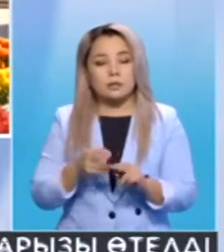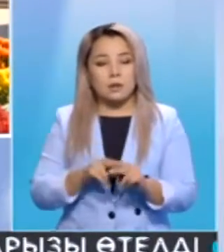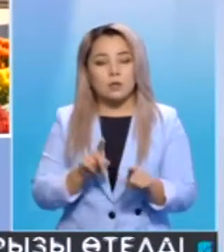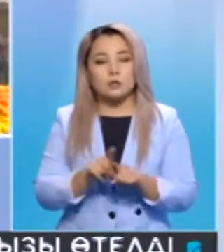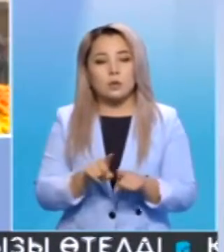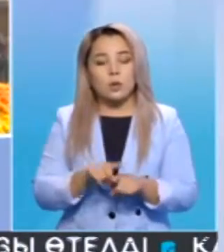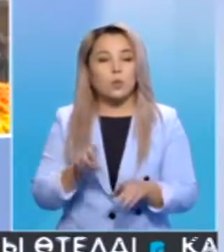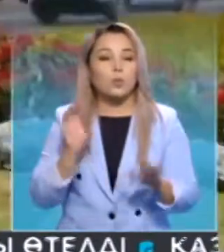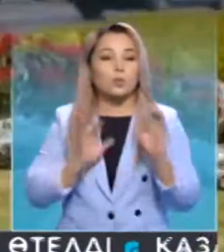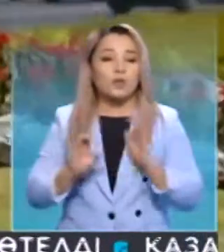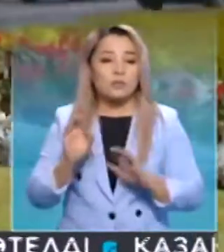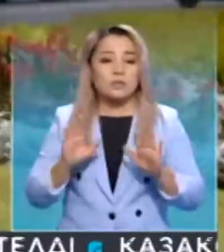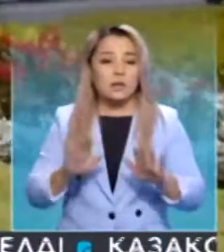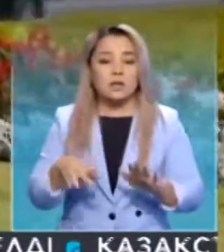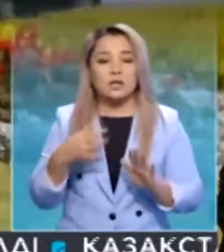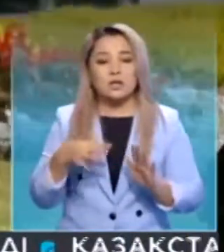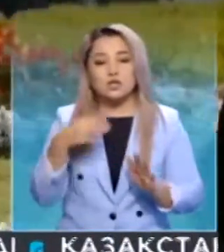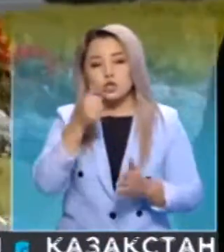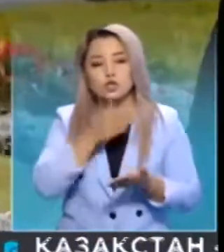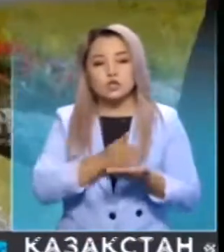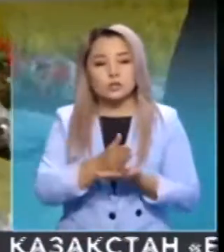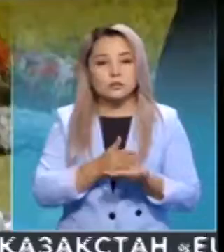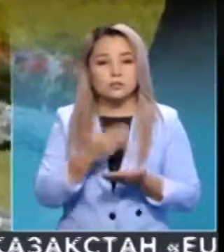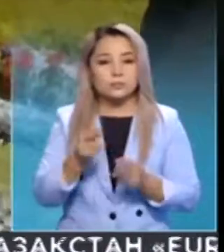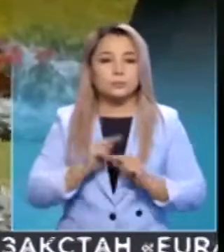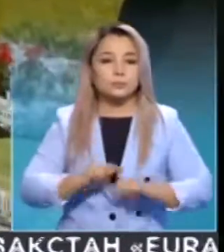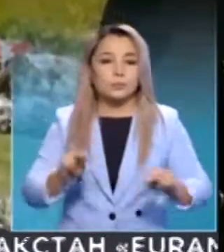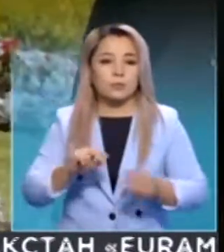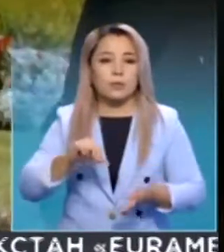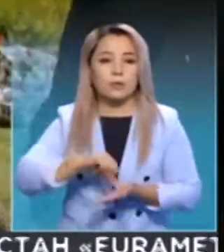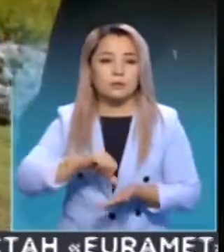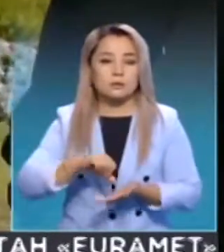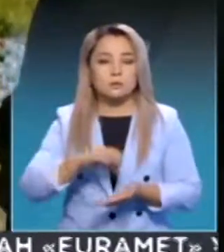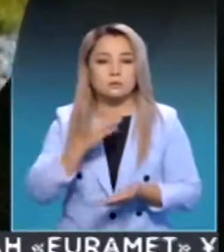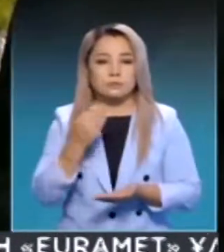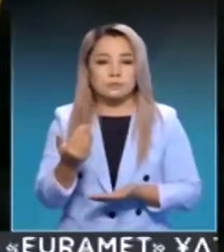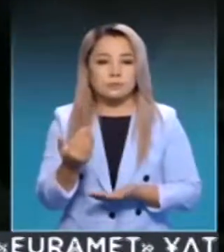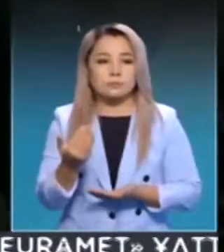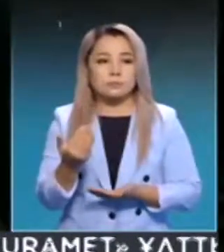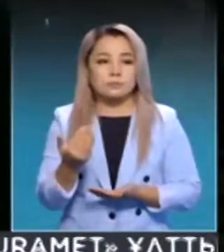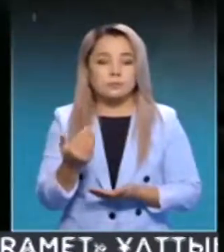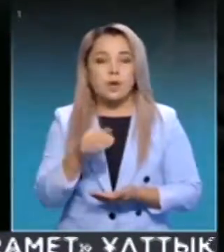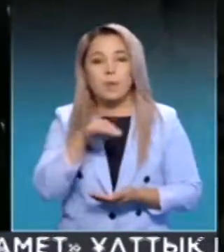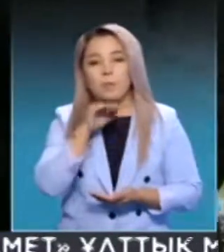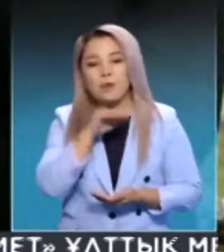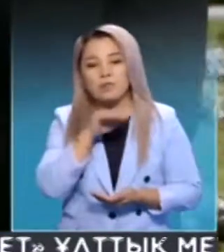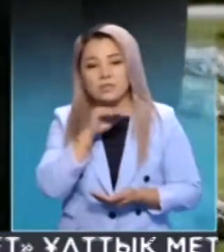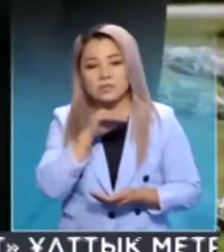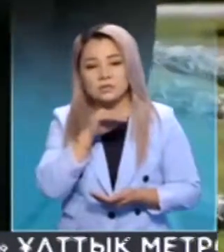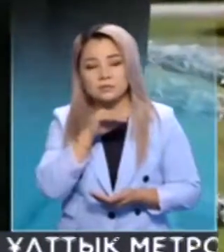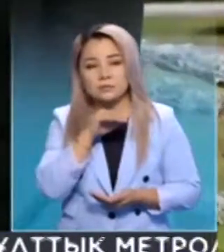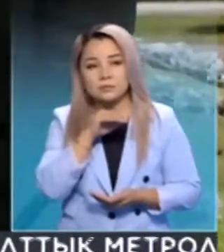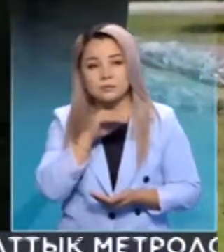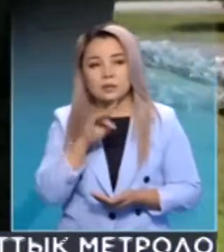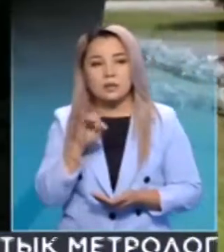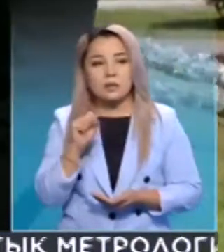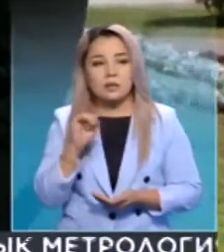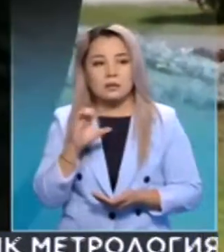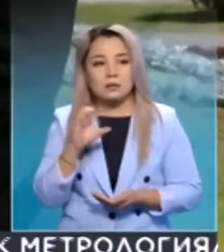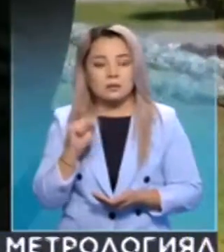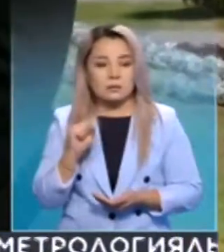қатардағы университеттерде 40 жылдан бері ұстаздық етіп келе жатқан профессор